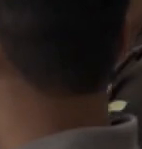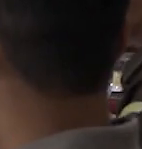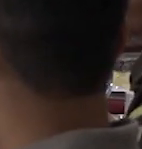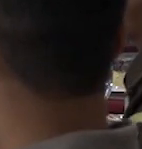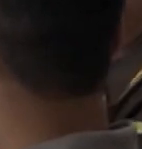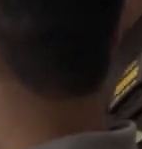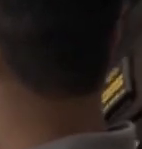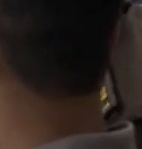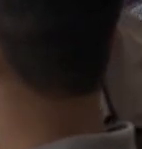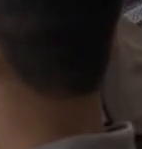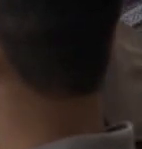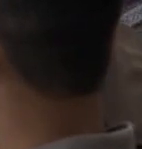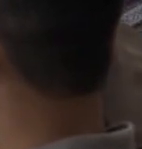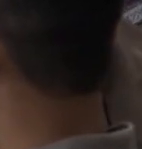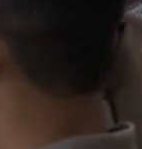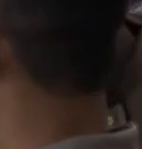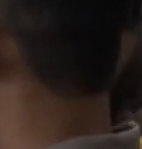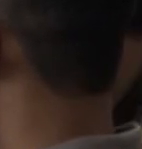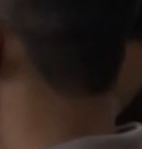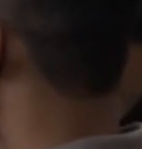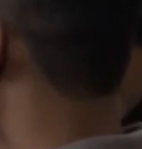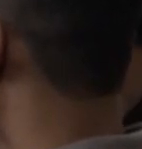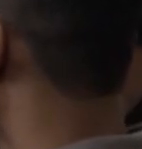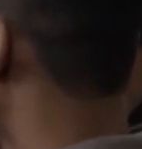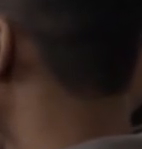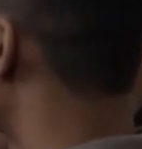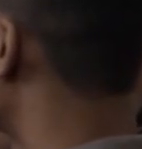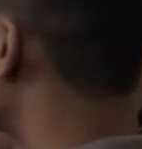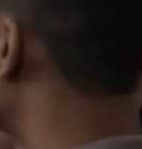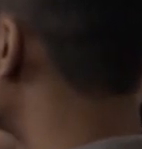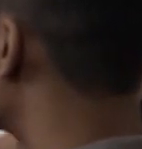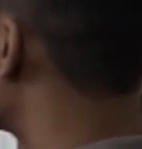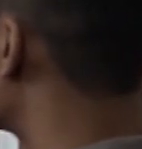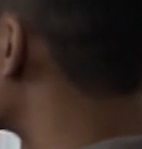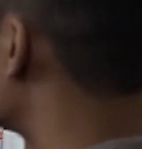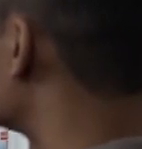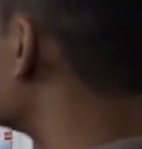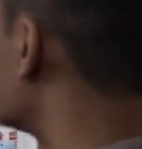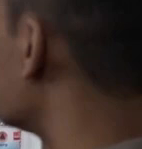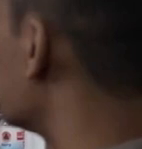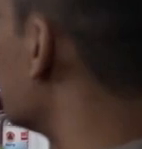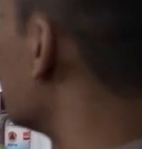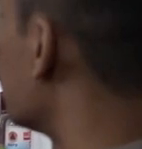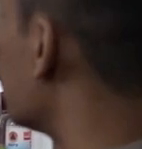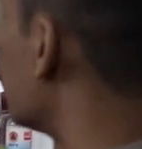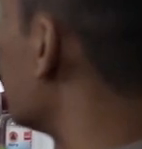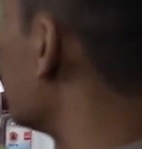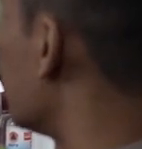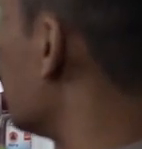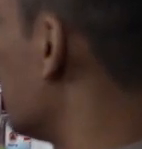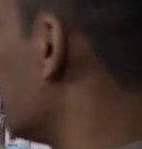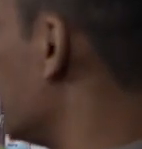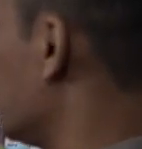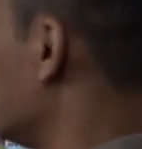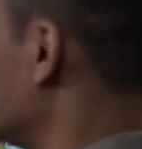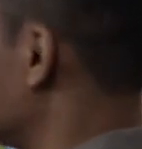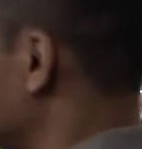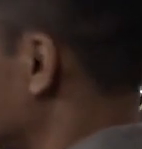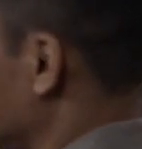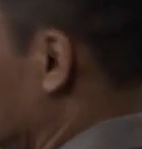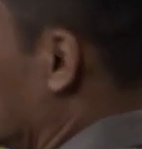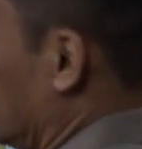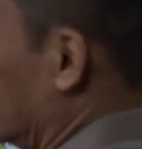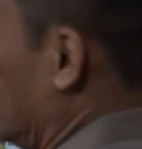strategi yang dilatar revolusi and itu seperti apa Pak untuk menangani kasus-kasus kekerasan seksual yang